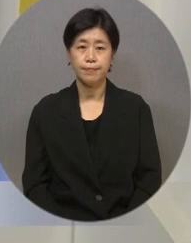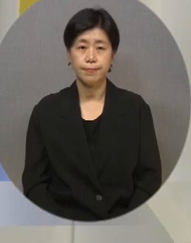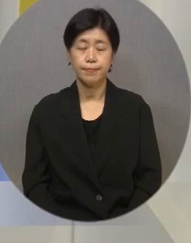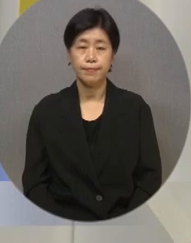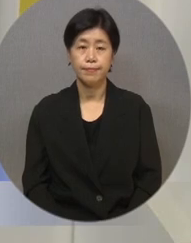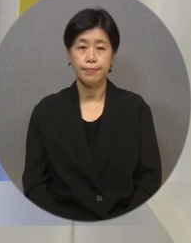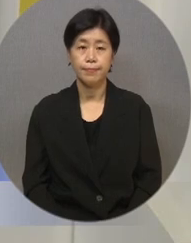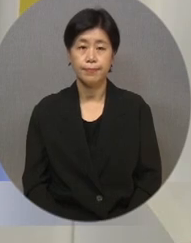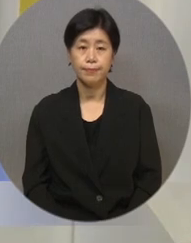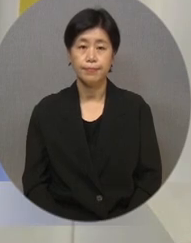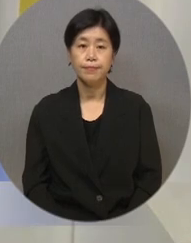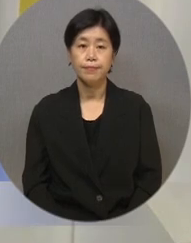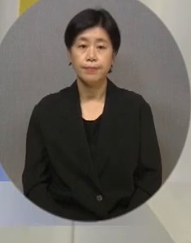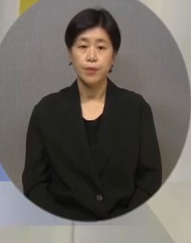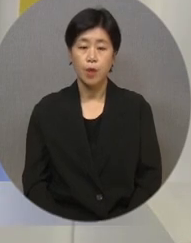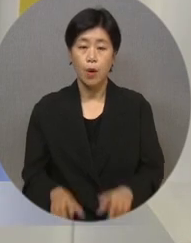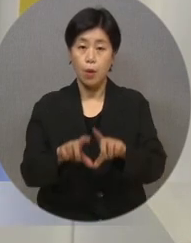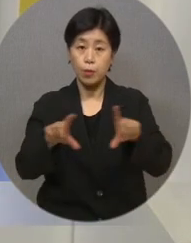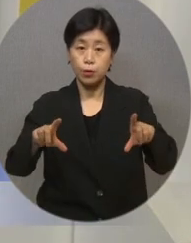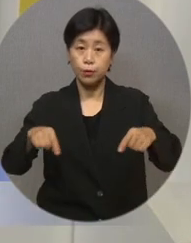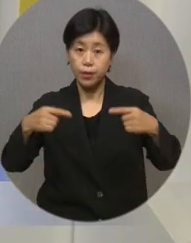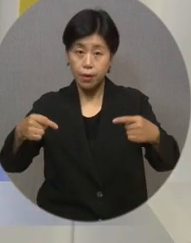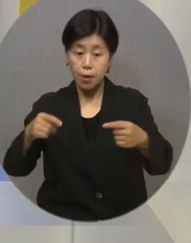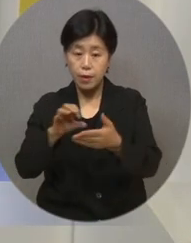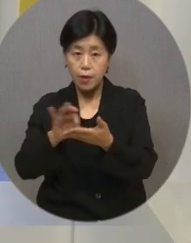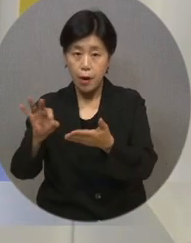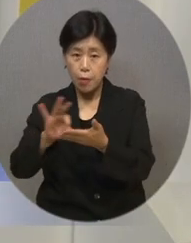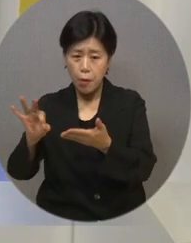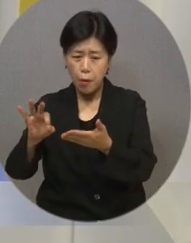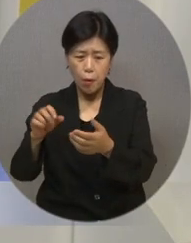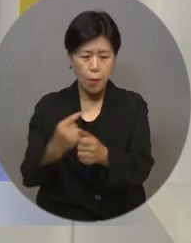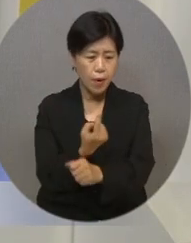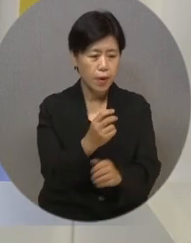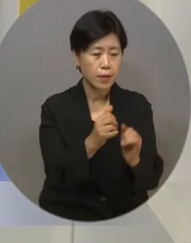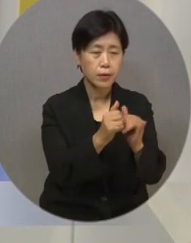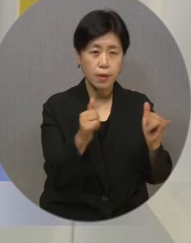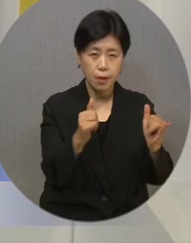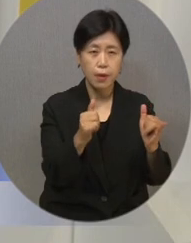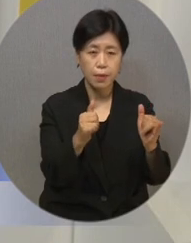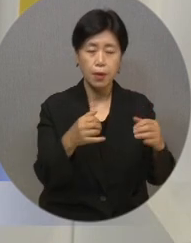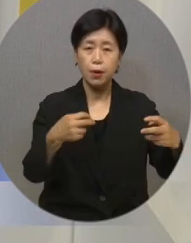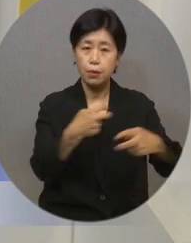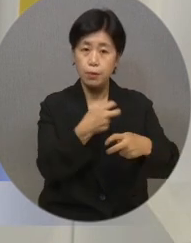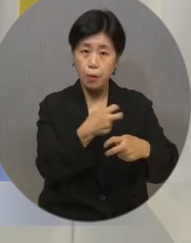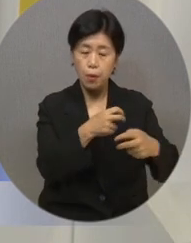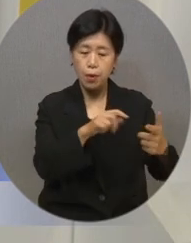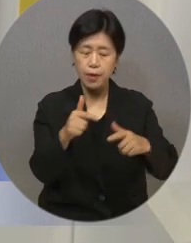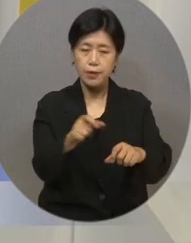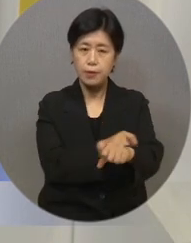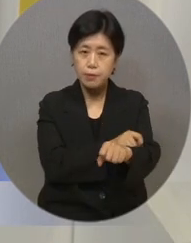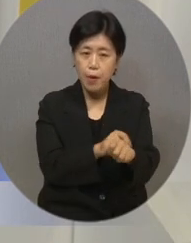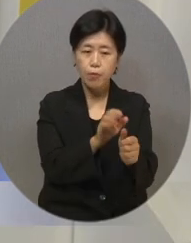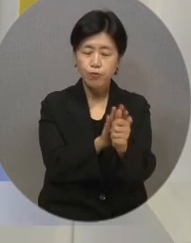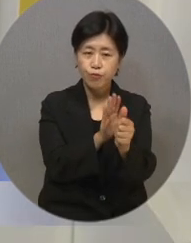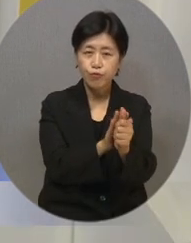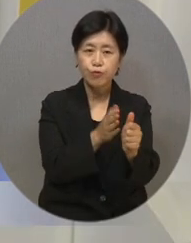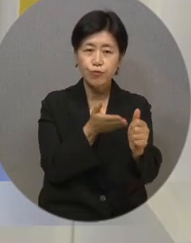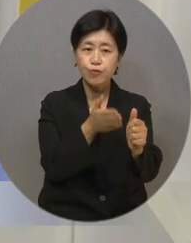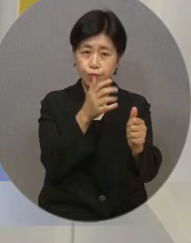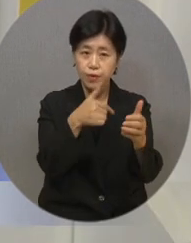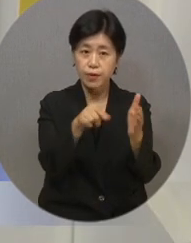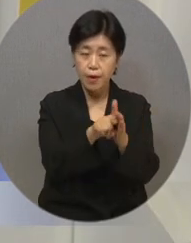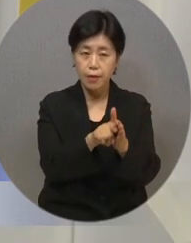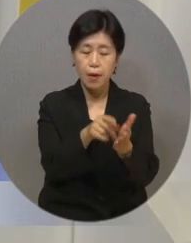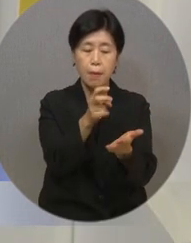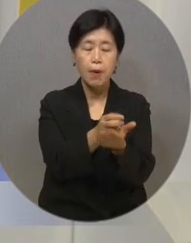오늘 이면에서는 표준 휠체어를 사용할 수 없는 교통약자도이 특별 교통수단을 이용할 수 있도록 보정하기